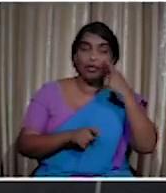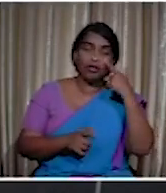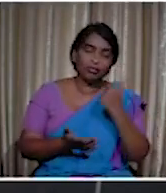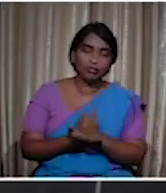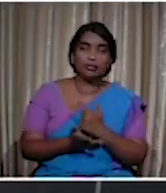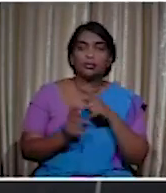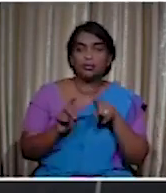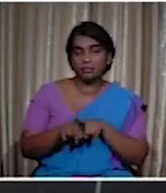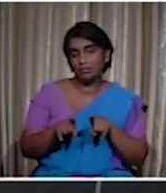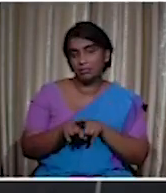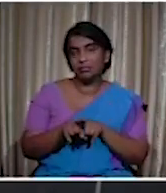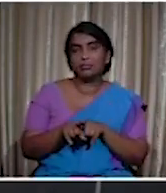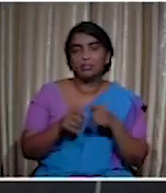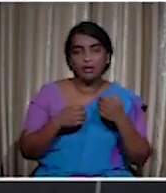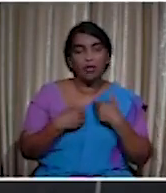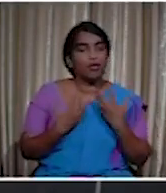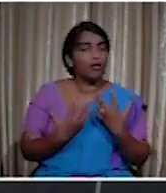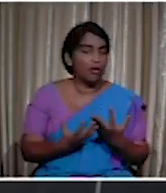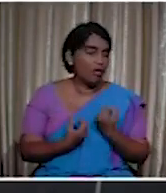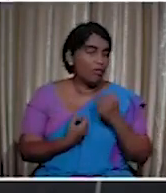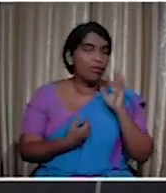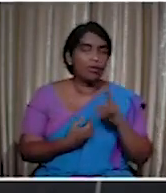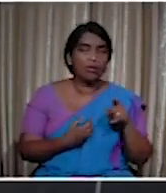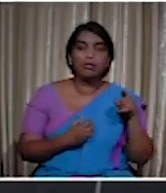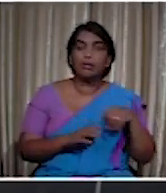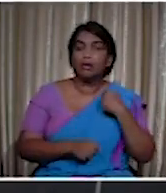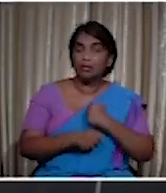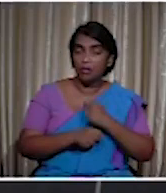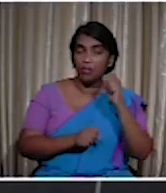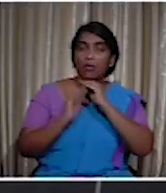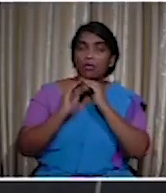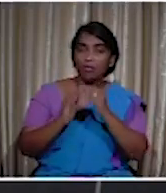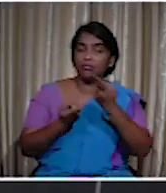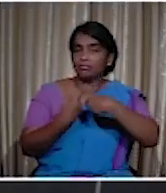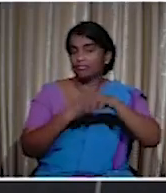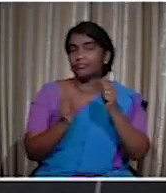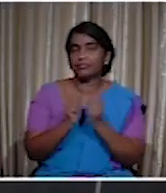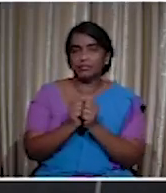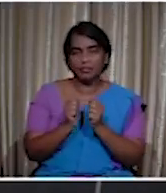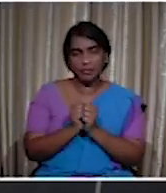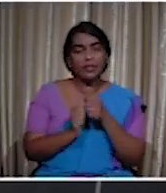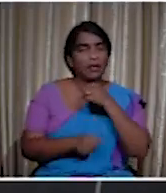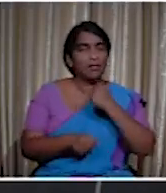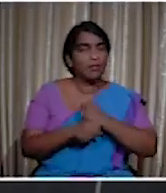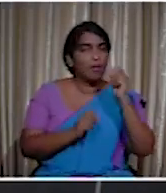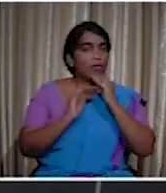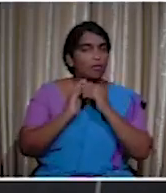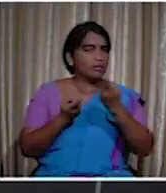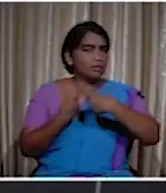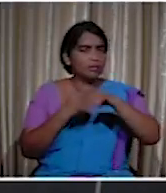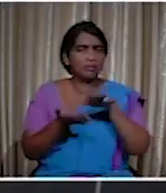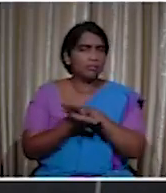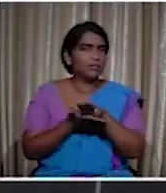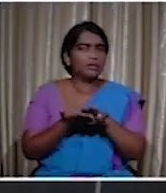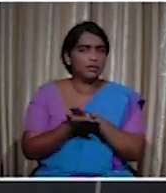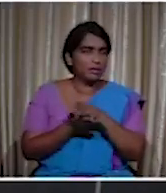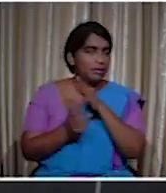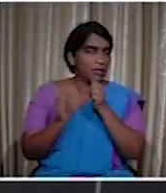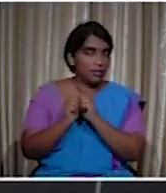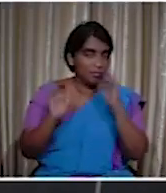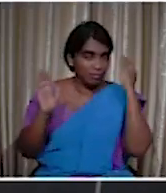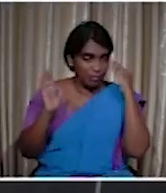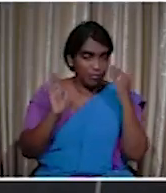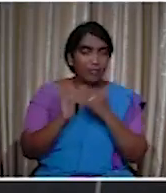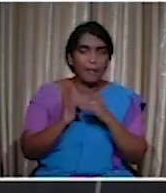විඳිනවා. ඒ නිසා අපිට අවශ්‍ය වෙනවා කියලා මේ රාජ්‍ය ආයතන ප්‍රතිව්‍යුහගත කරන්න. මේ රාජ්‍ය ආයතන ප්‍රතිව්‍යුහගත කිරීම